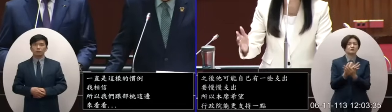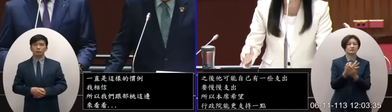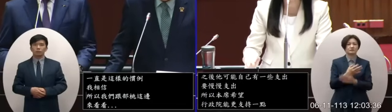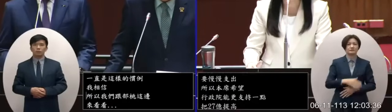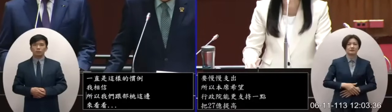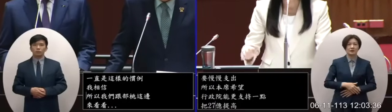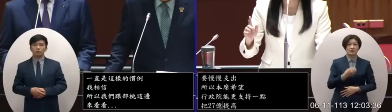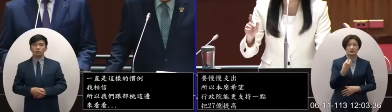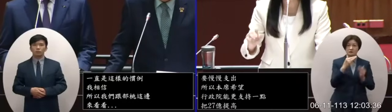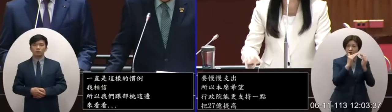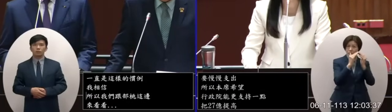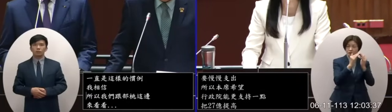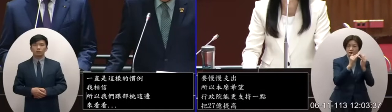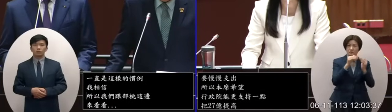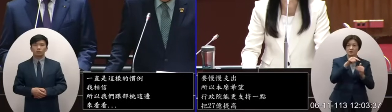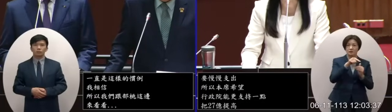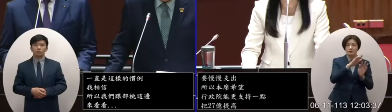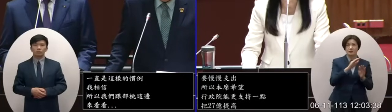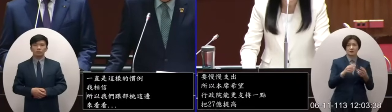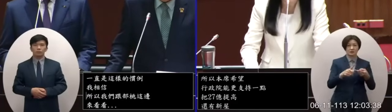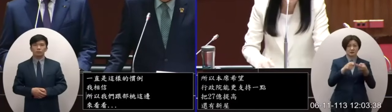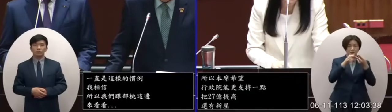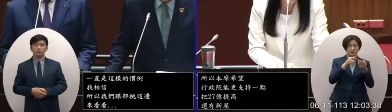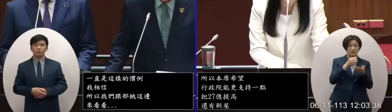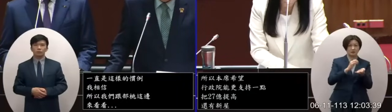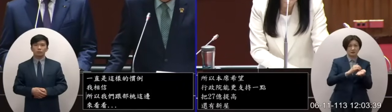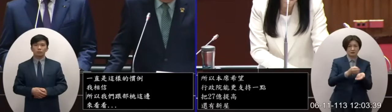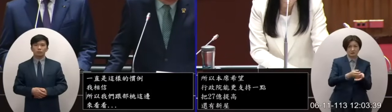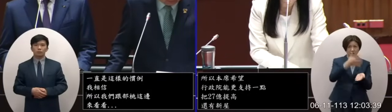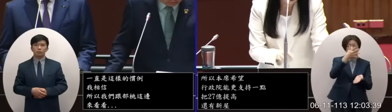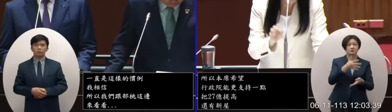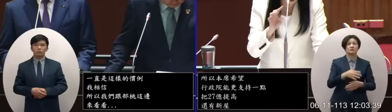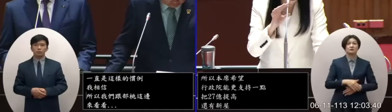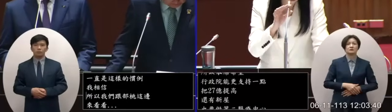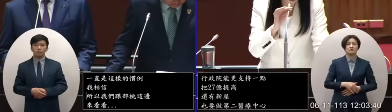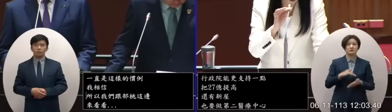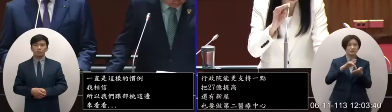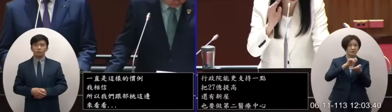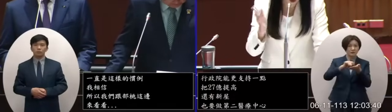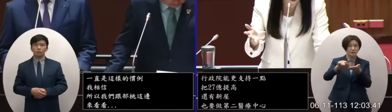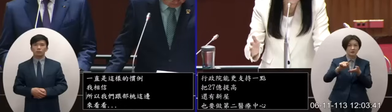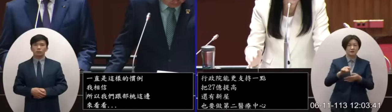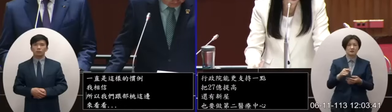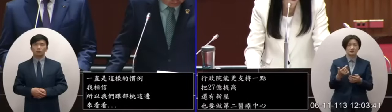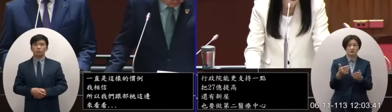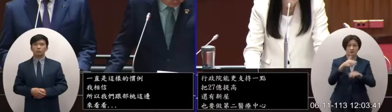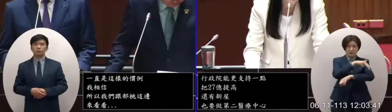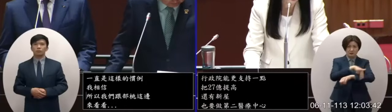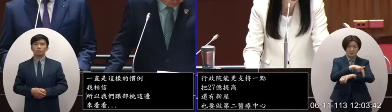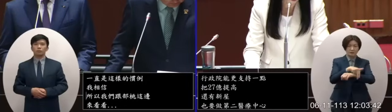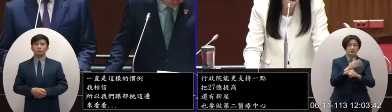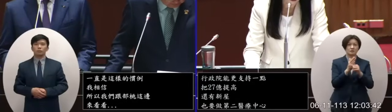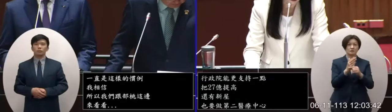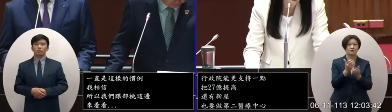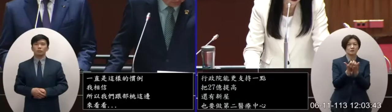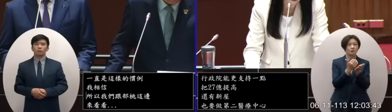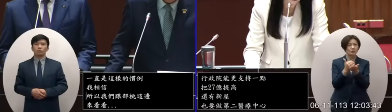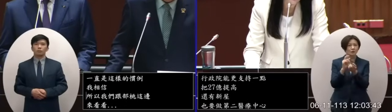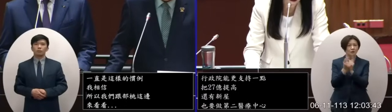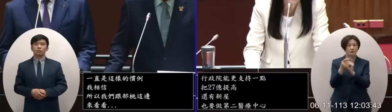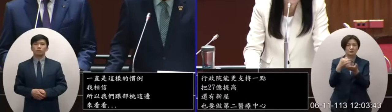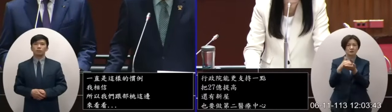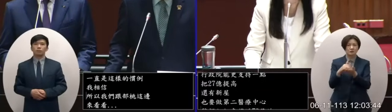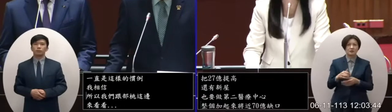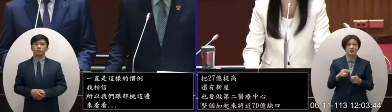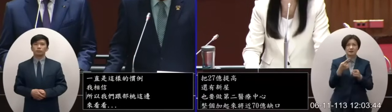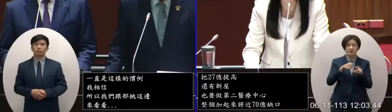到以新屋来讲哦，它的这个第二医疗大楼现在整个发包，就是我们在规划当中大概预估啊，